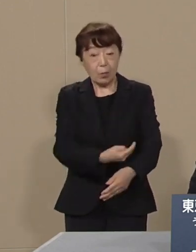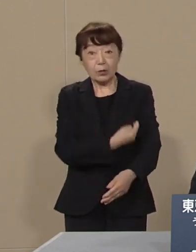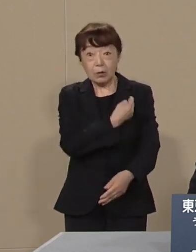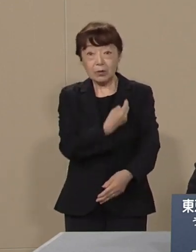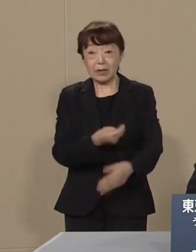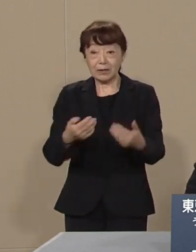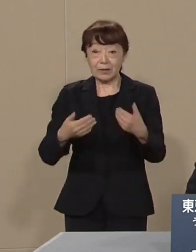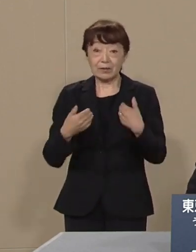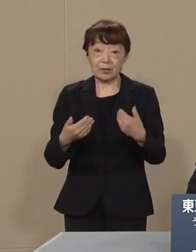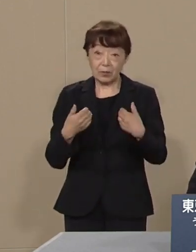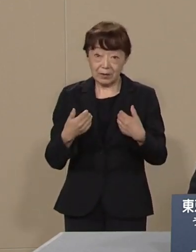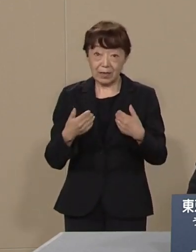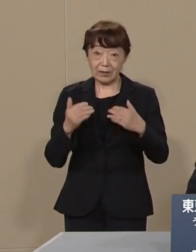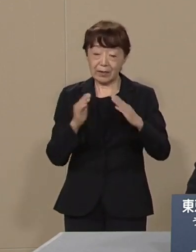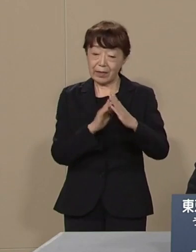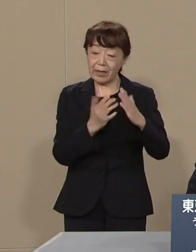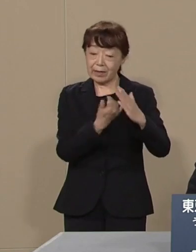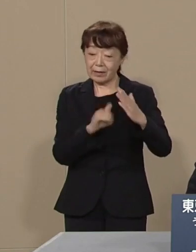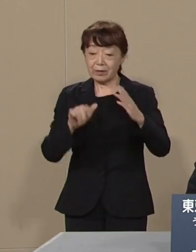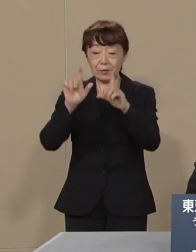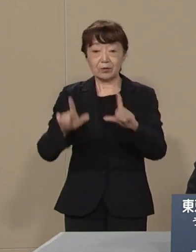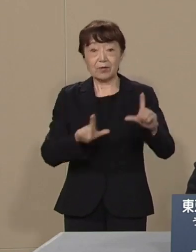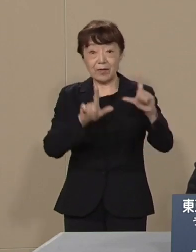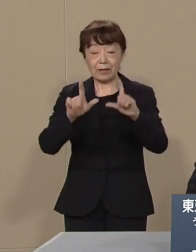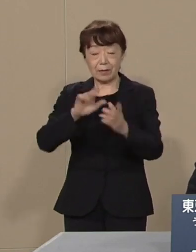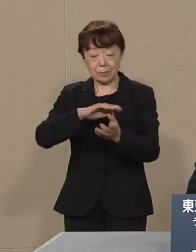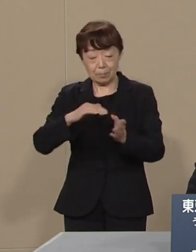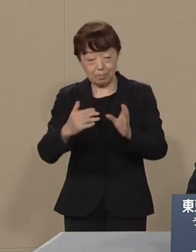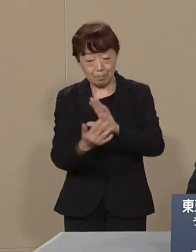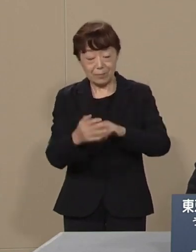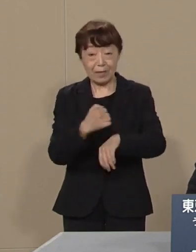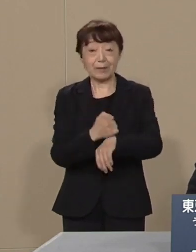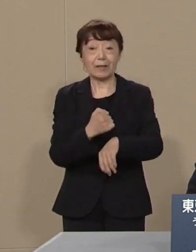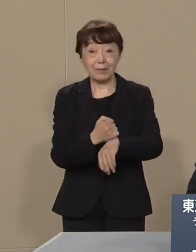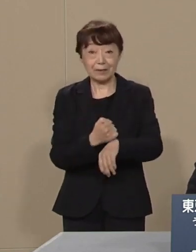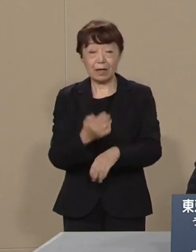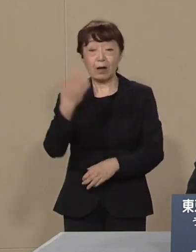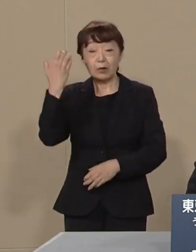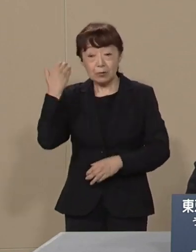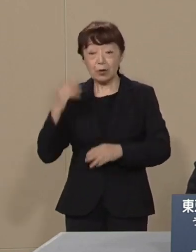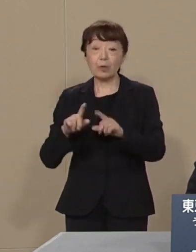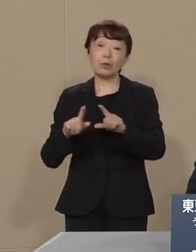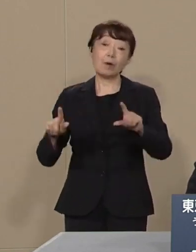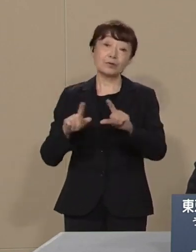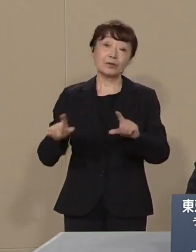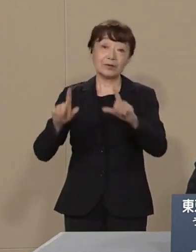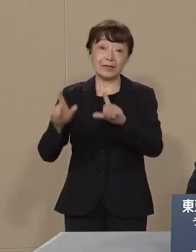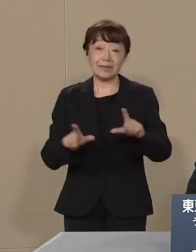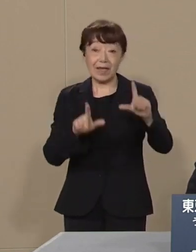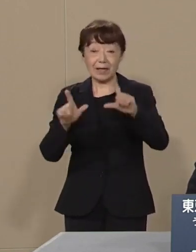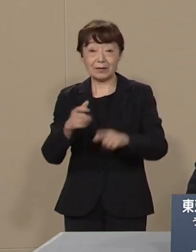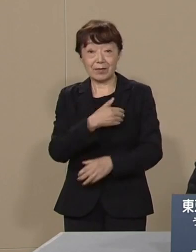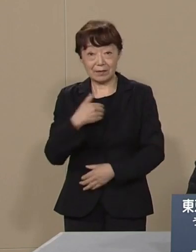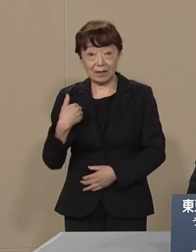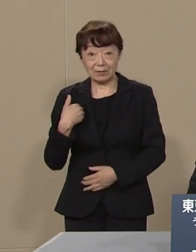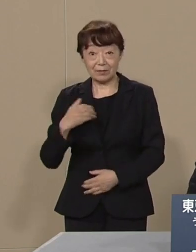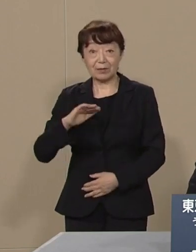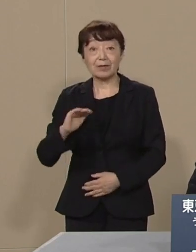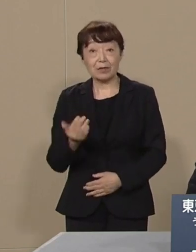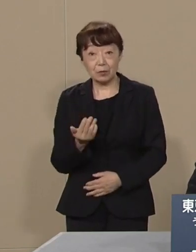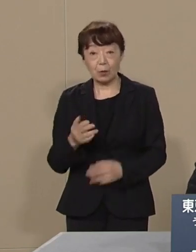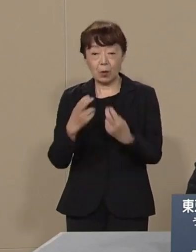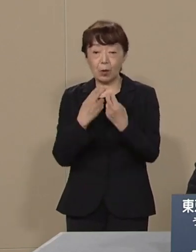て一家の生活が一変しましたそれまで普通の暮らしだったのですが新宿の都営アパートに